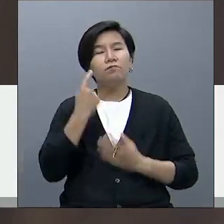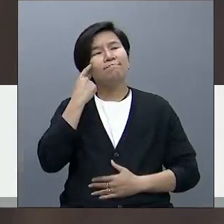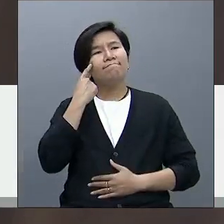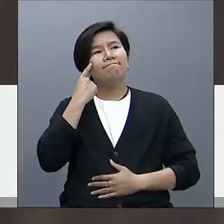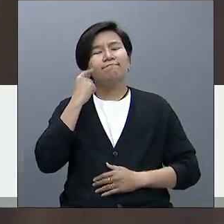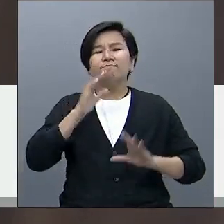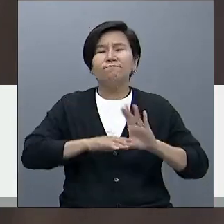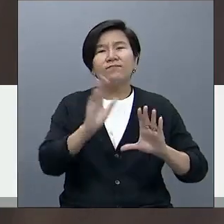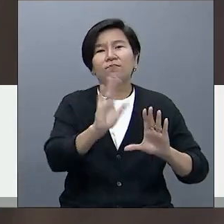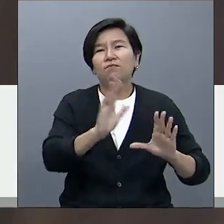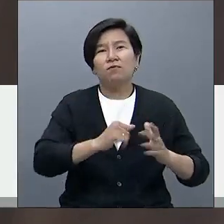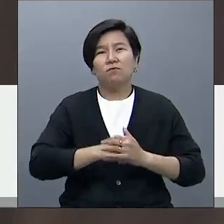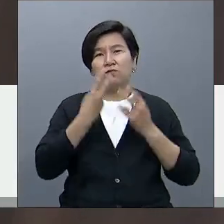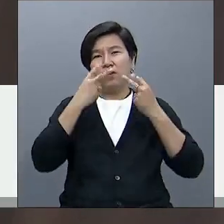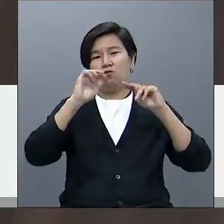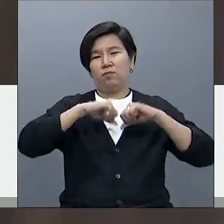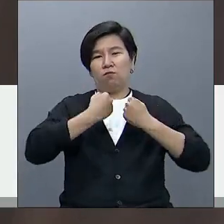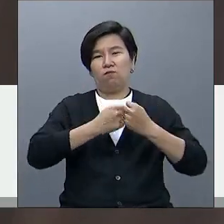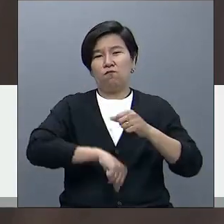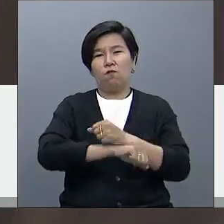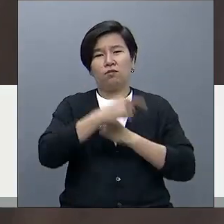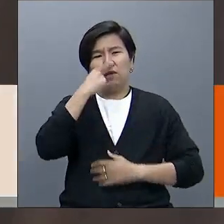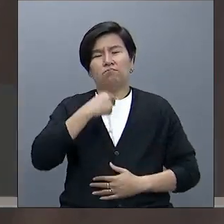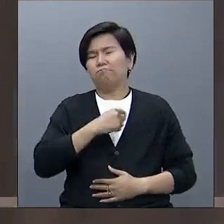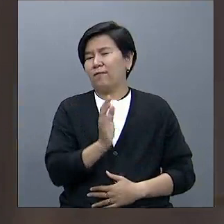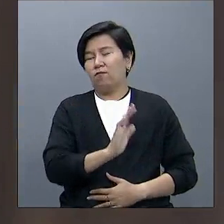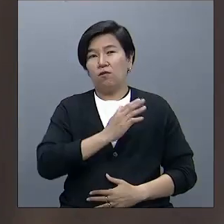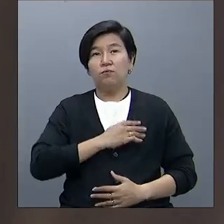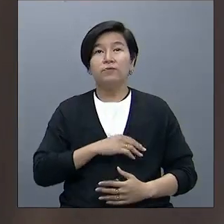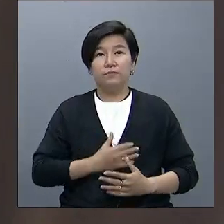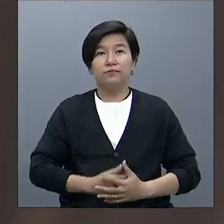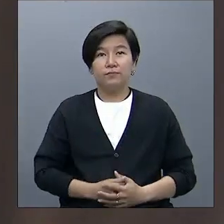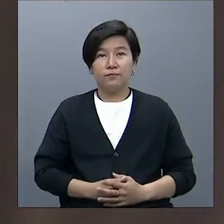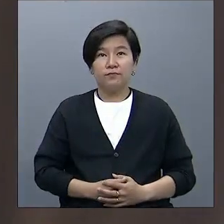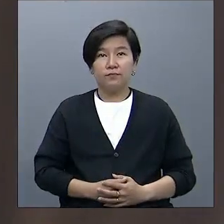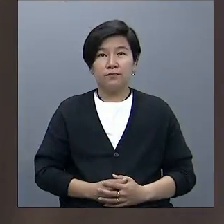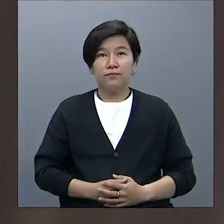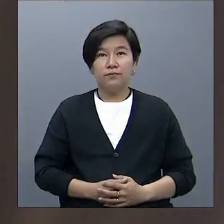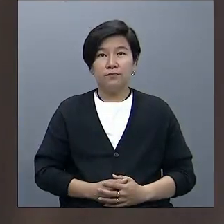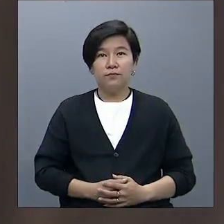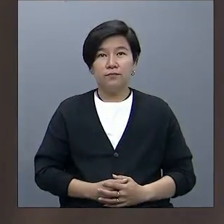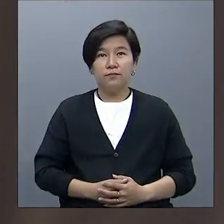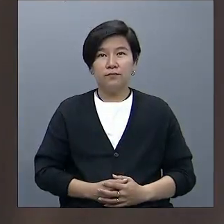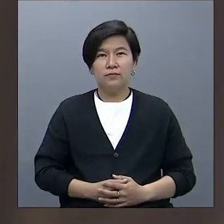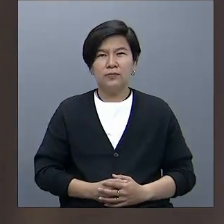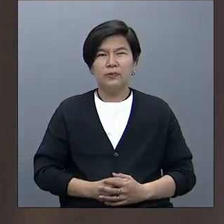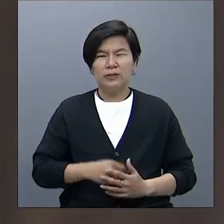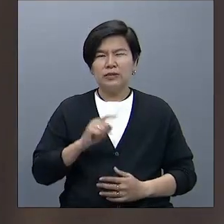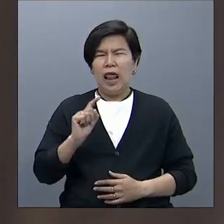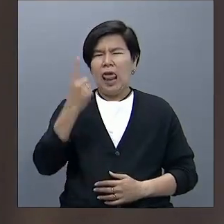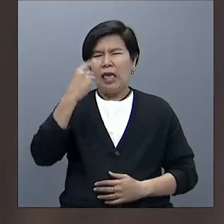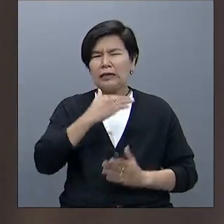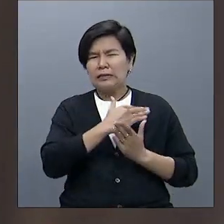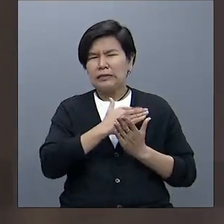าจะไม่ชิงตำแหน่งนายกสมาคมค่ะ อยากลงนายกไหมเนี่ยก็ครึ่งใจก็อยากครึ่งหนึ่งก็ไม่อยาก